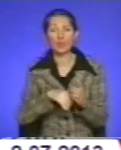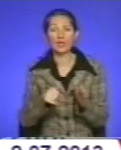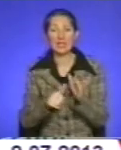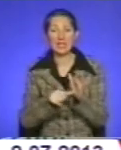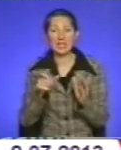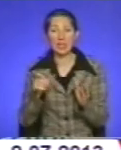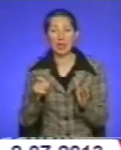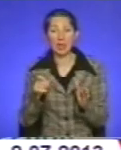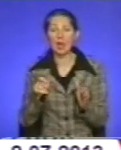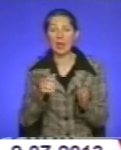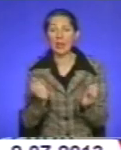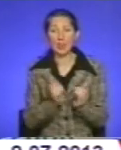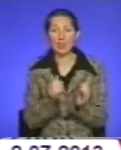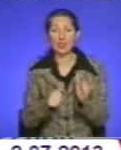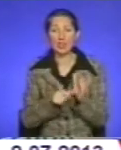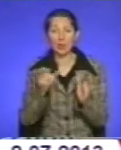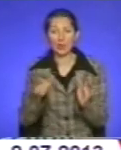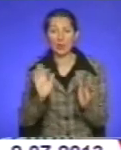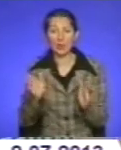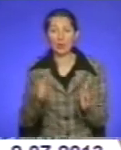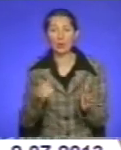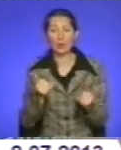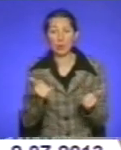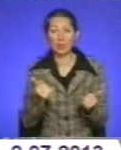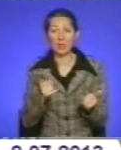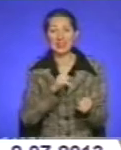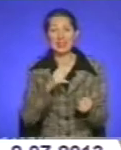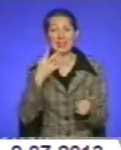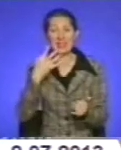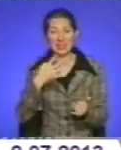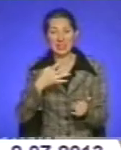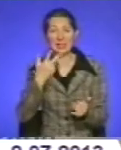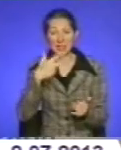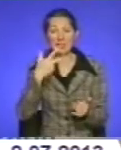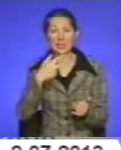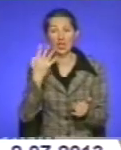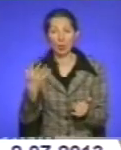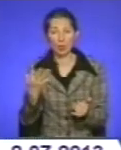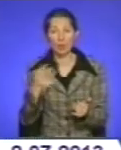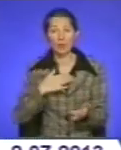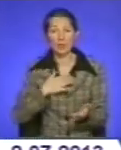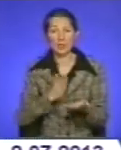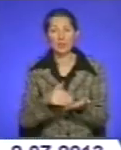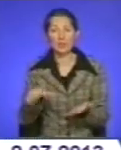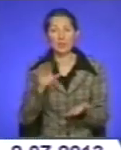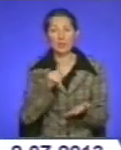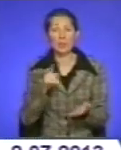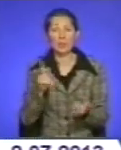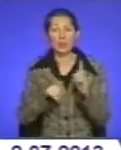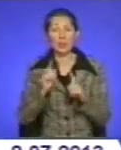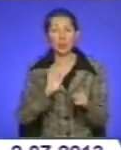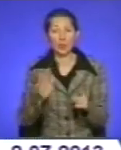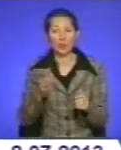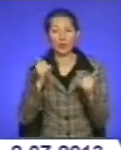з 34. І в нас є все необхідне для того, щоб сесія Тернопільської обласної ради була. Сьогодні на